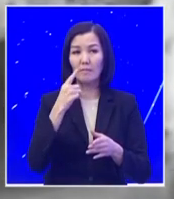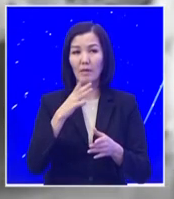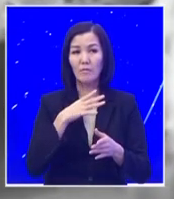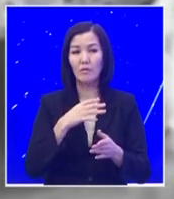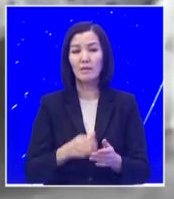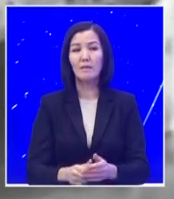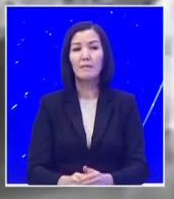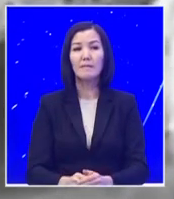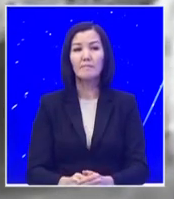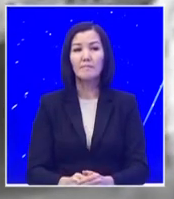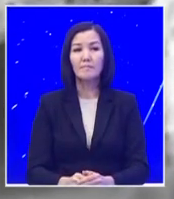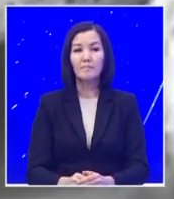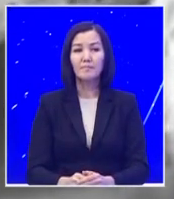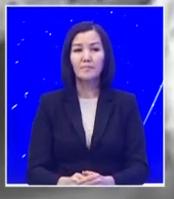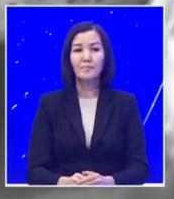Жазған